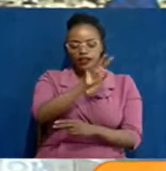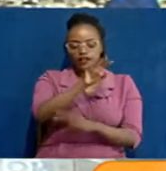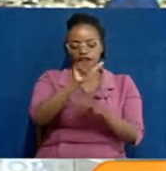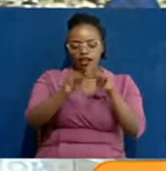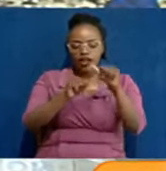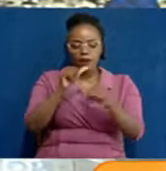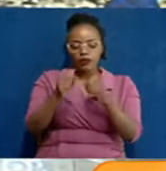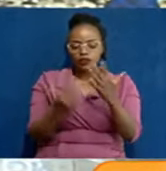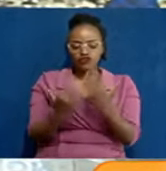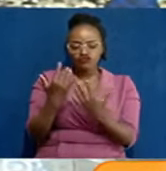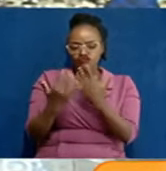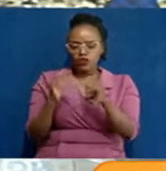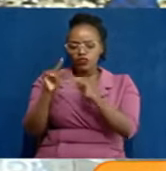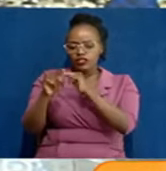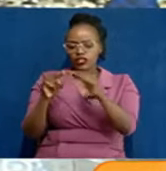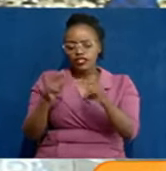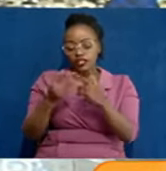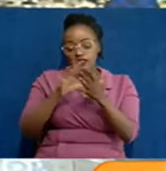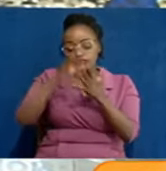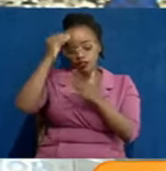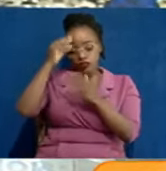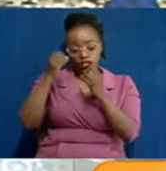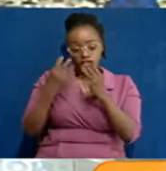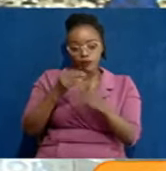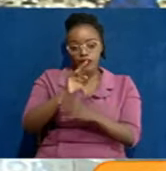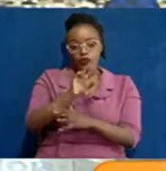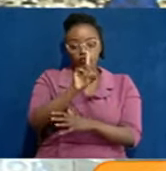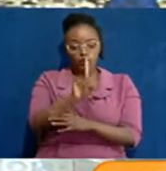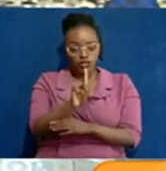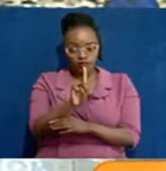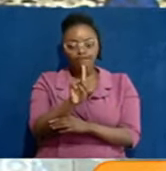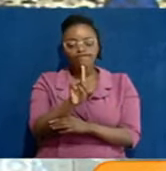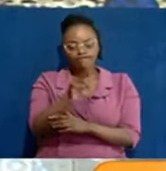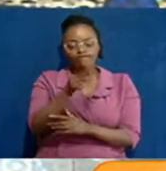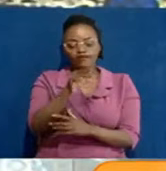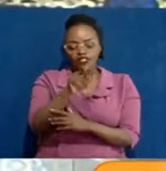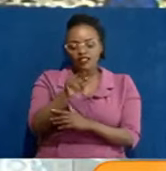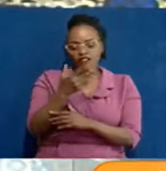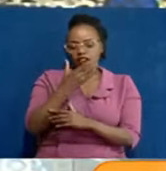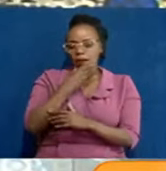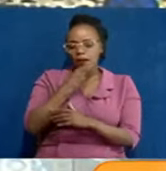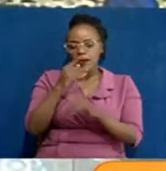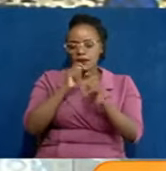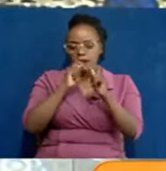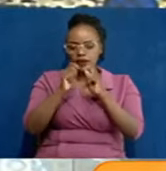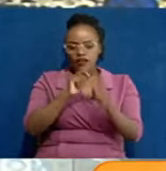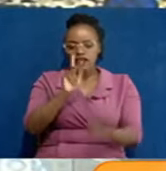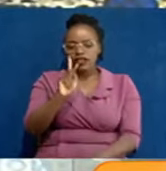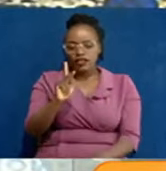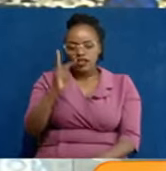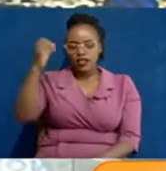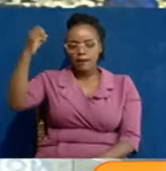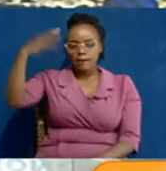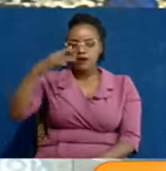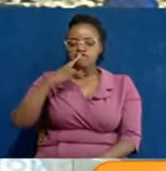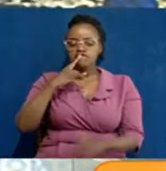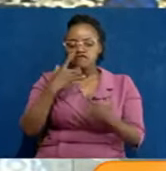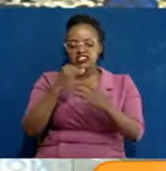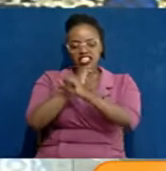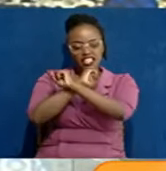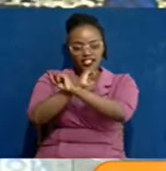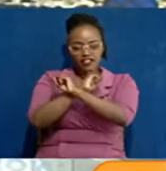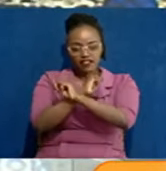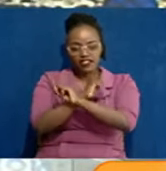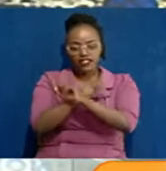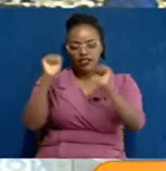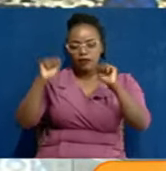moto uliosababisha vifo vya wanafunzi 21. Kinywa amehojiwa huku kampuni ya umeme ya Kenya Power ikijitetea kuhusiana